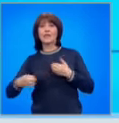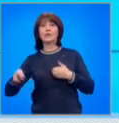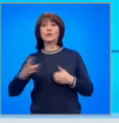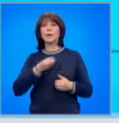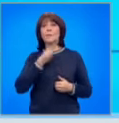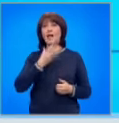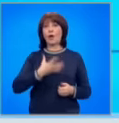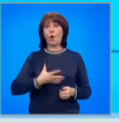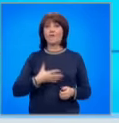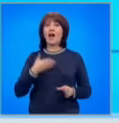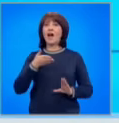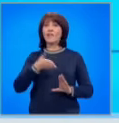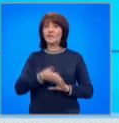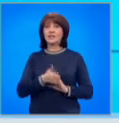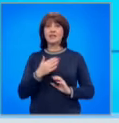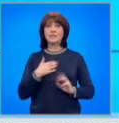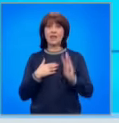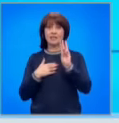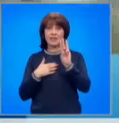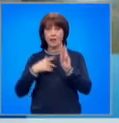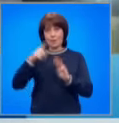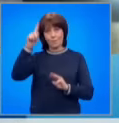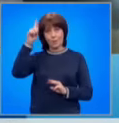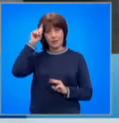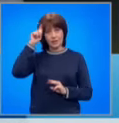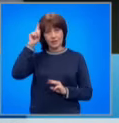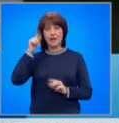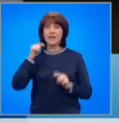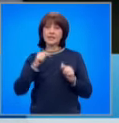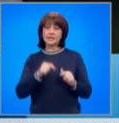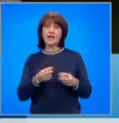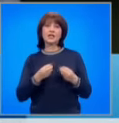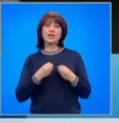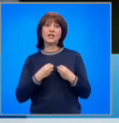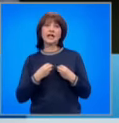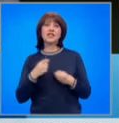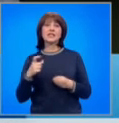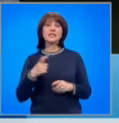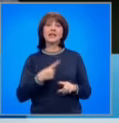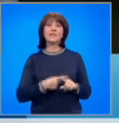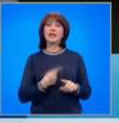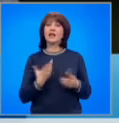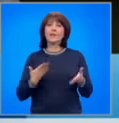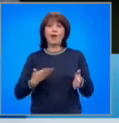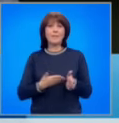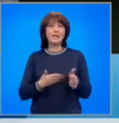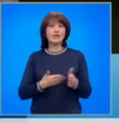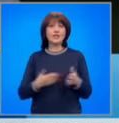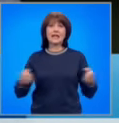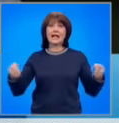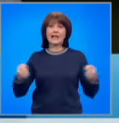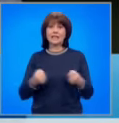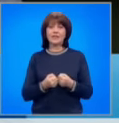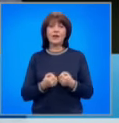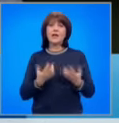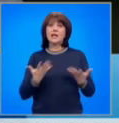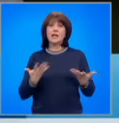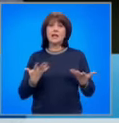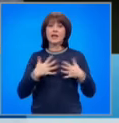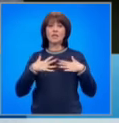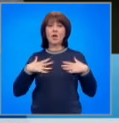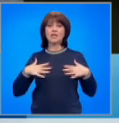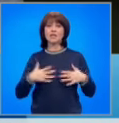В автомобила са се возили още три момичета. Станислава Христова ще ни каже сега какви са причините за катастрофата и какво е състоянието